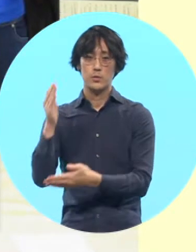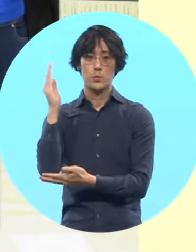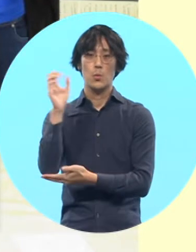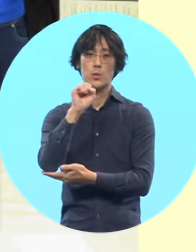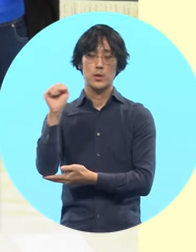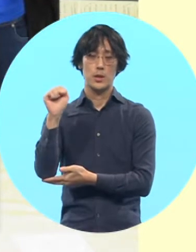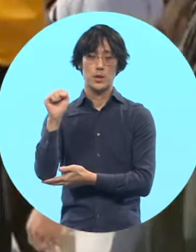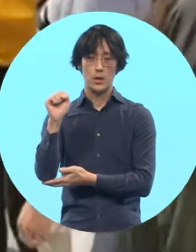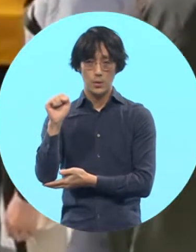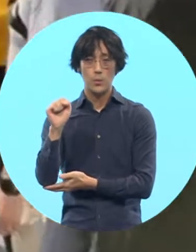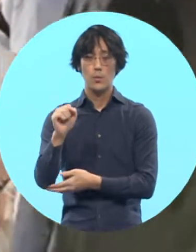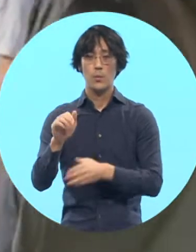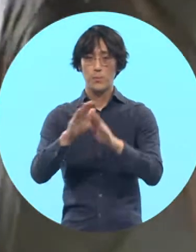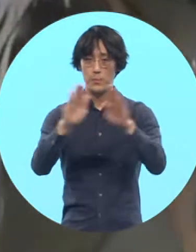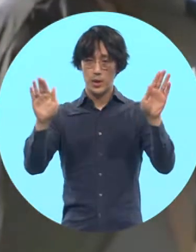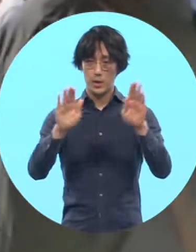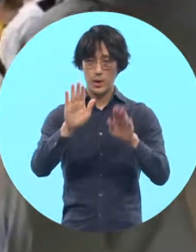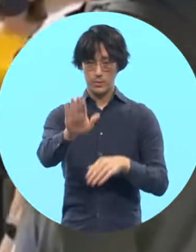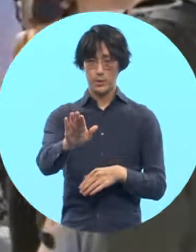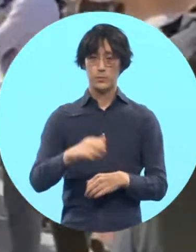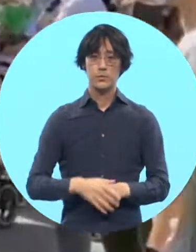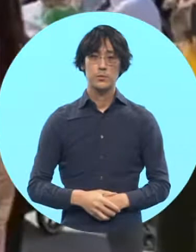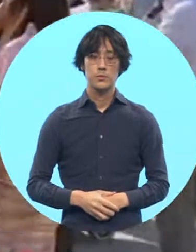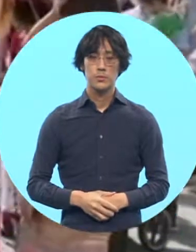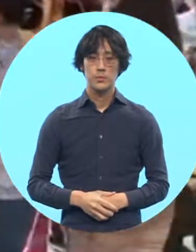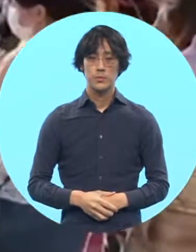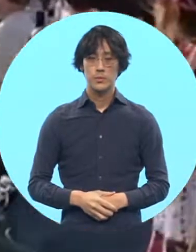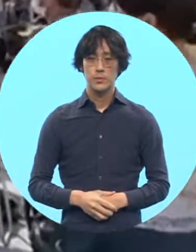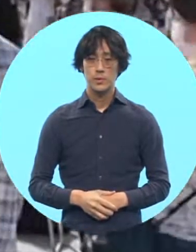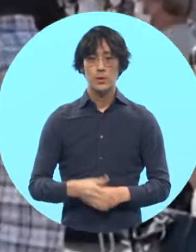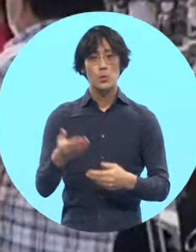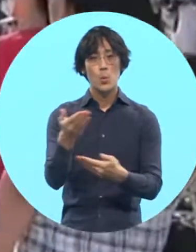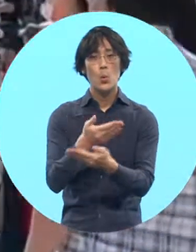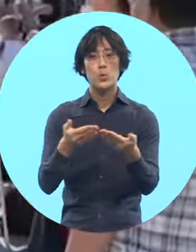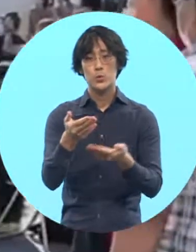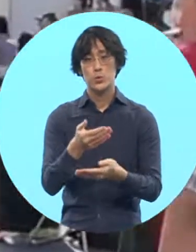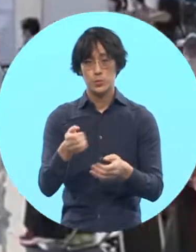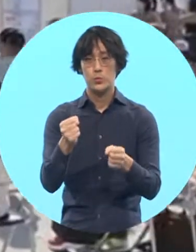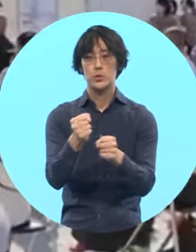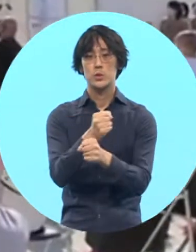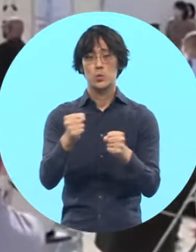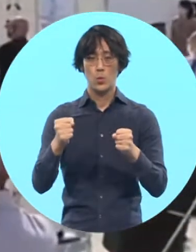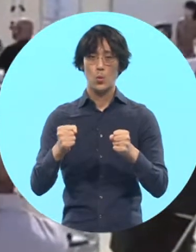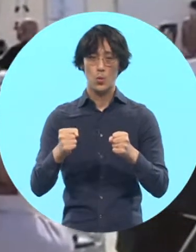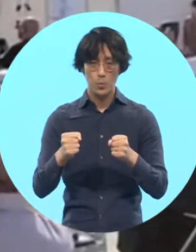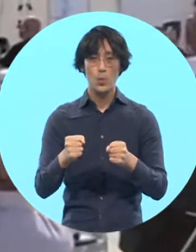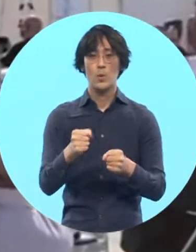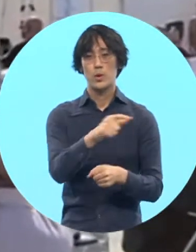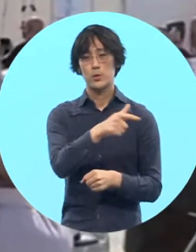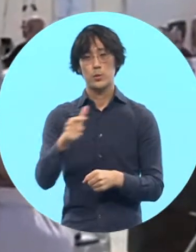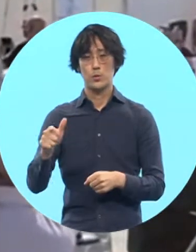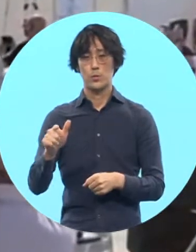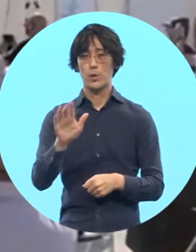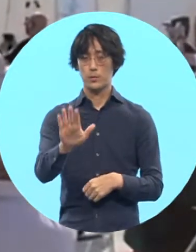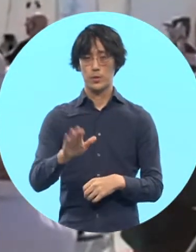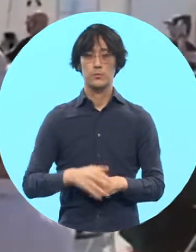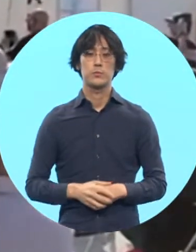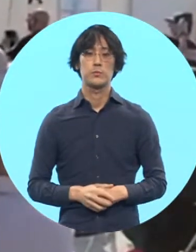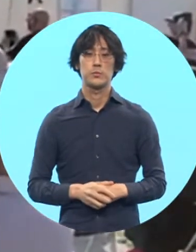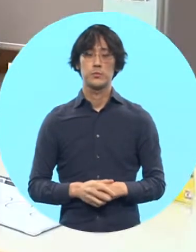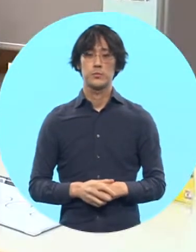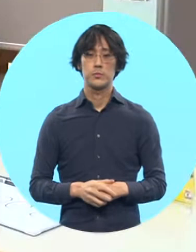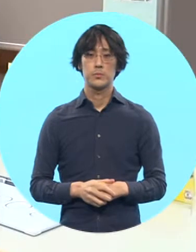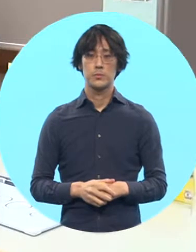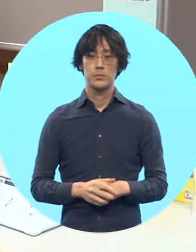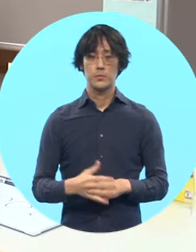。日本人と外国人が交流するような交流事業も数多く実施しています。私たちと